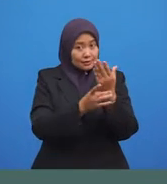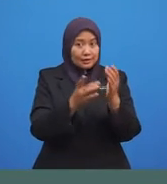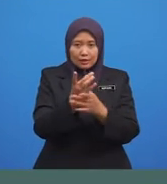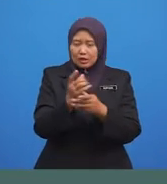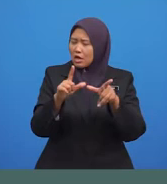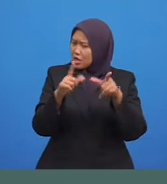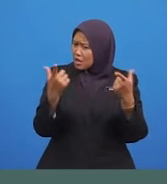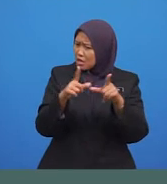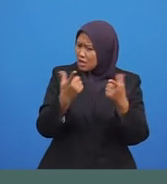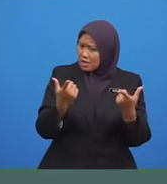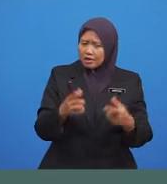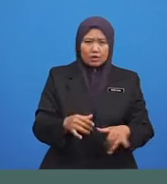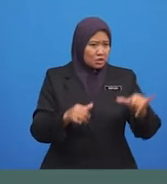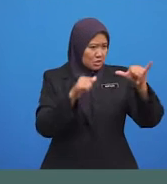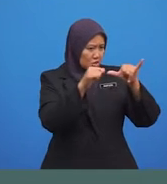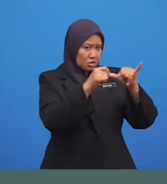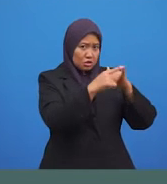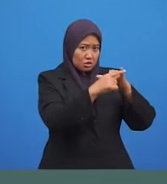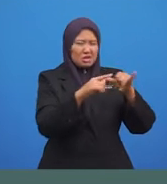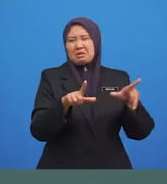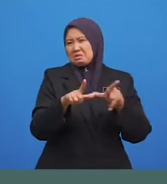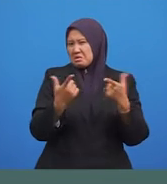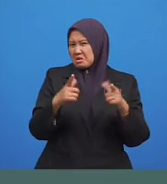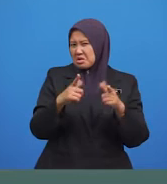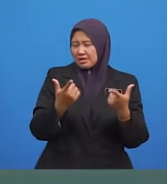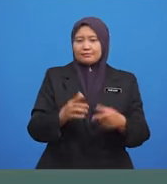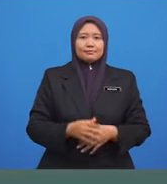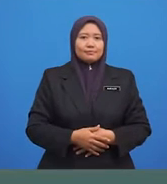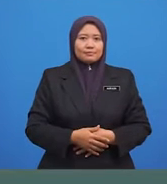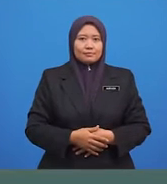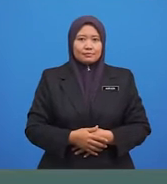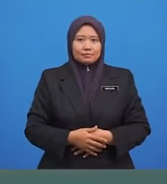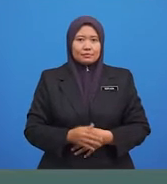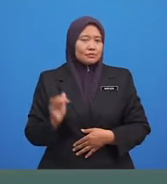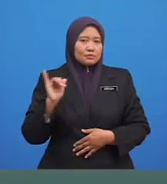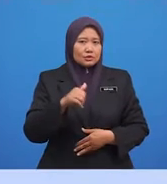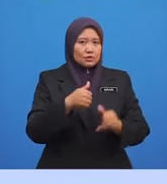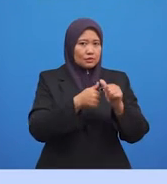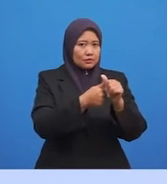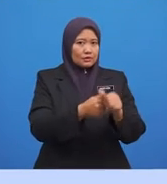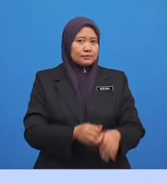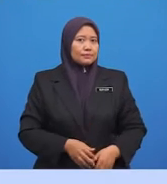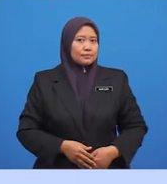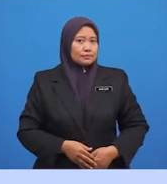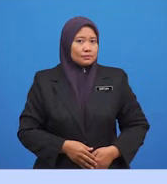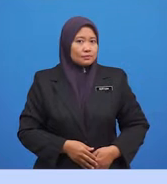Murid-murid, cikgu teruskan ya. Mari ikut cikgu. Angkat tangan kamu.